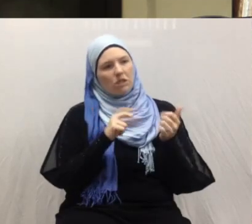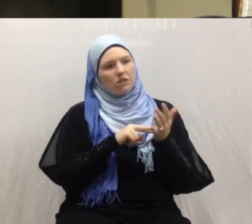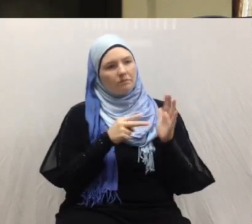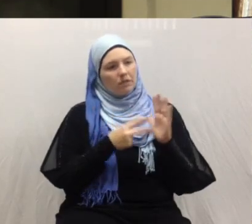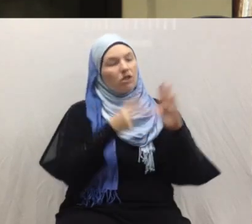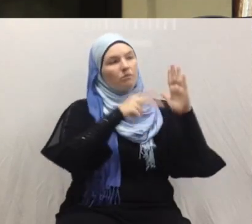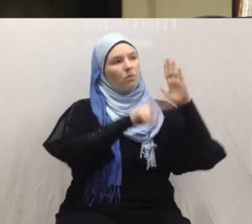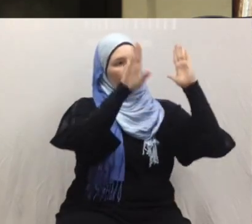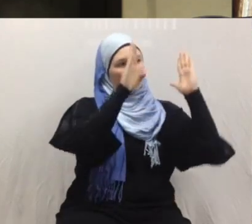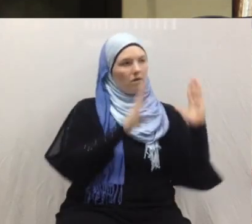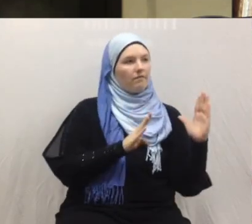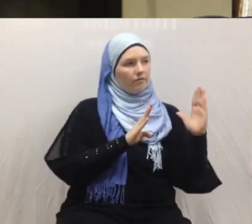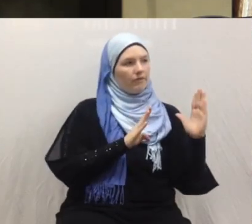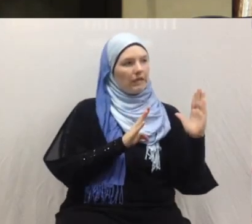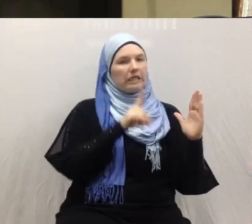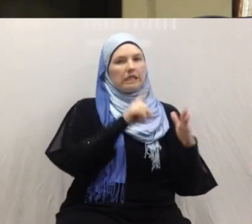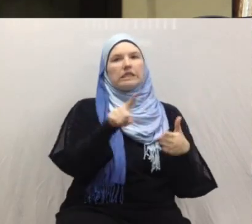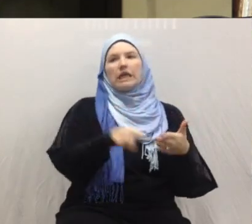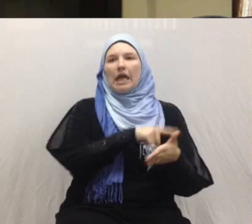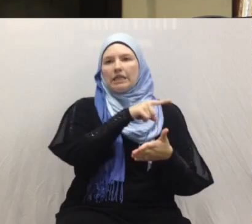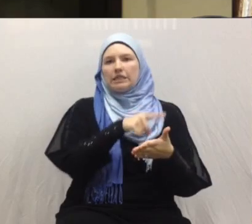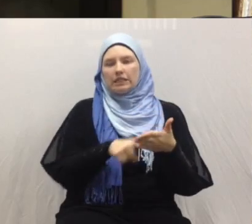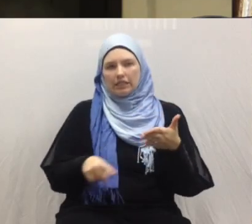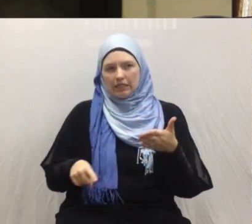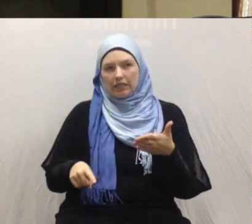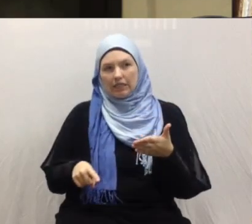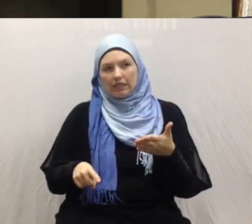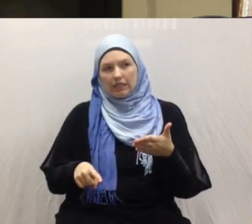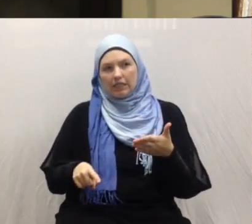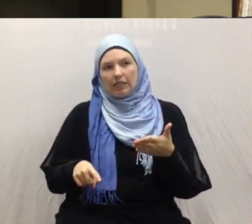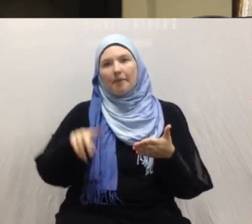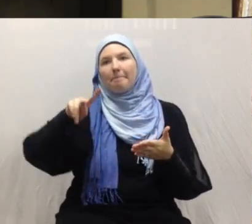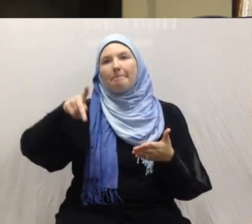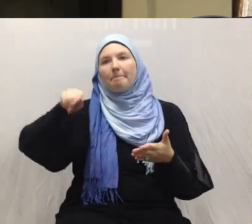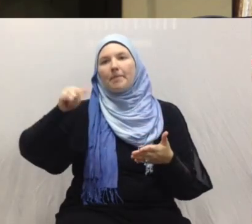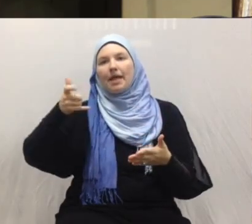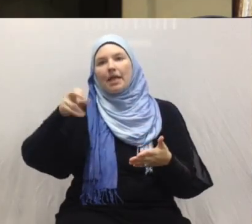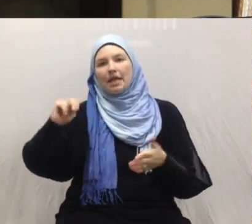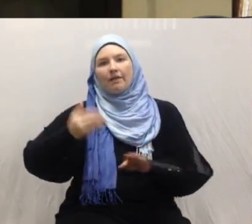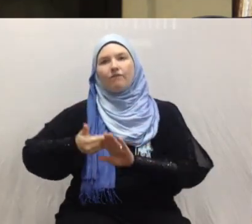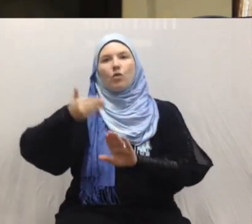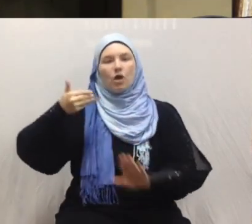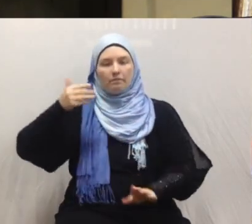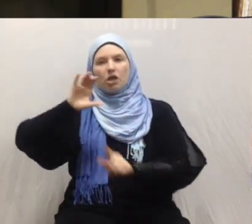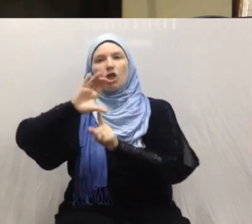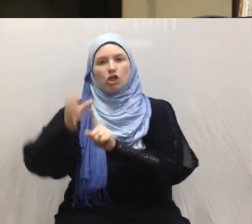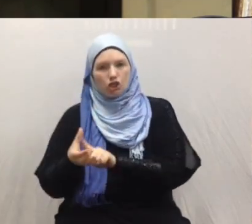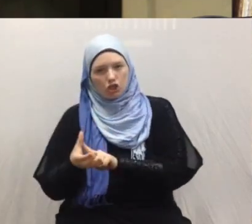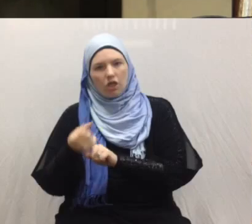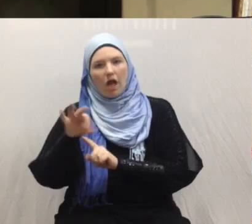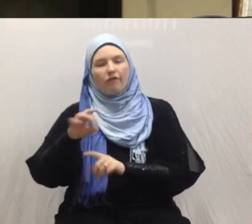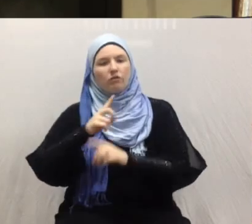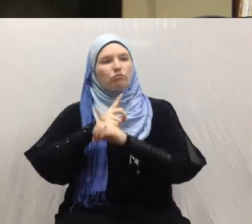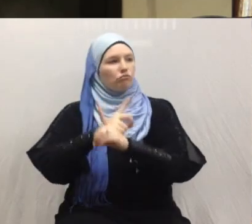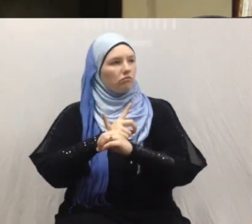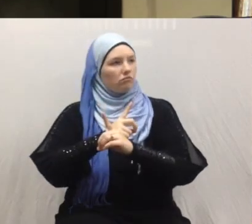Prophet ﷺ is canceling the pagan's former culture of